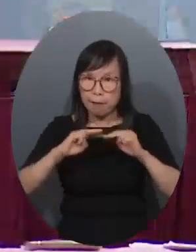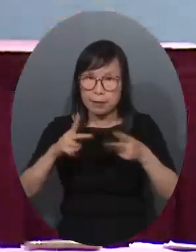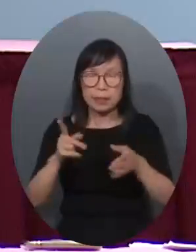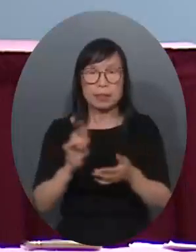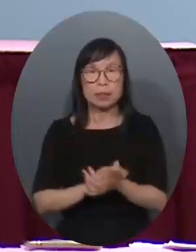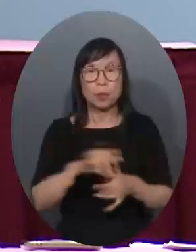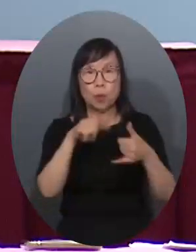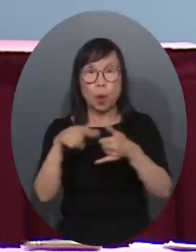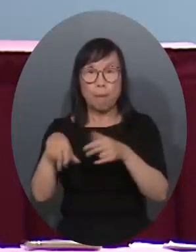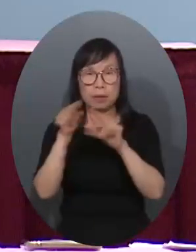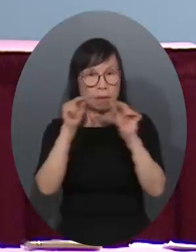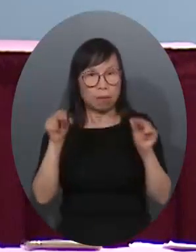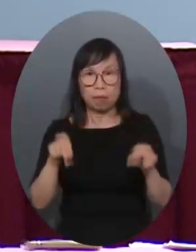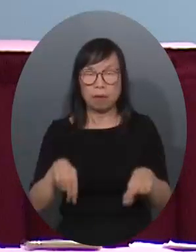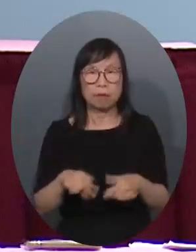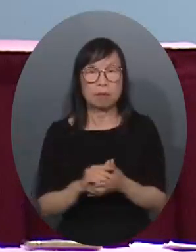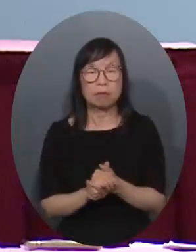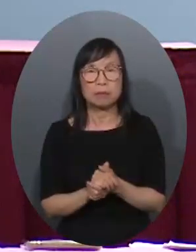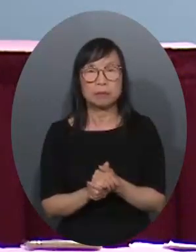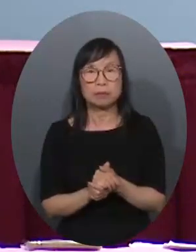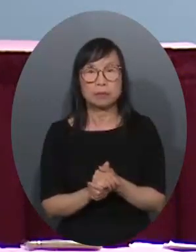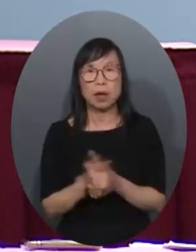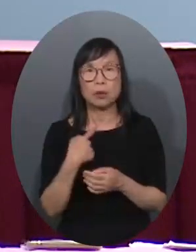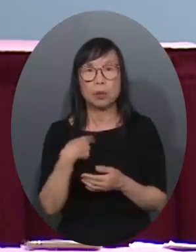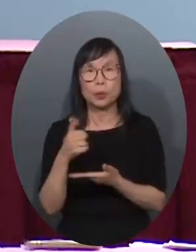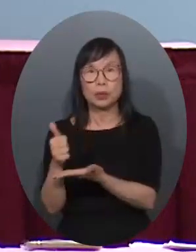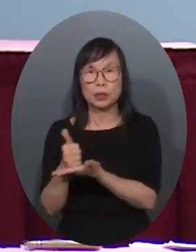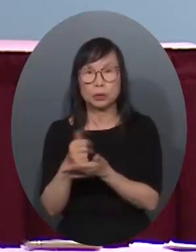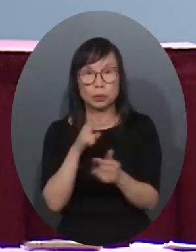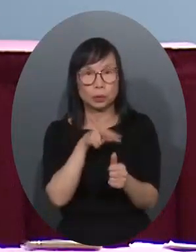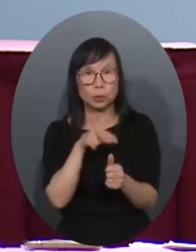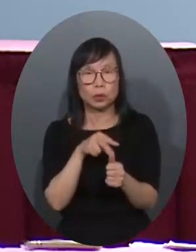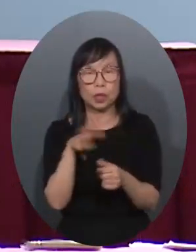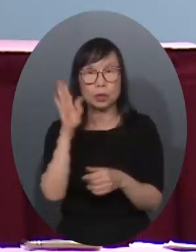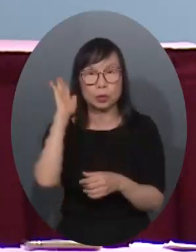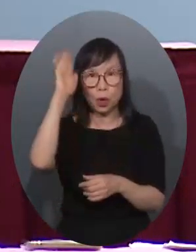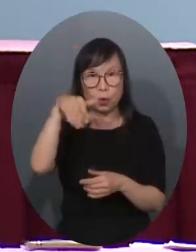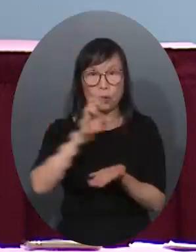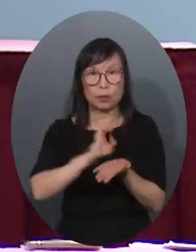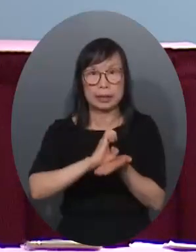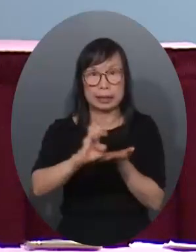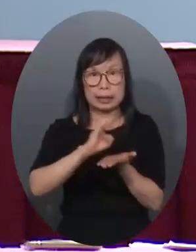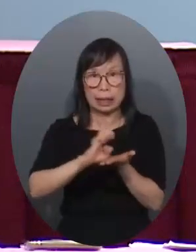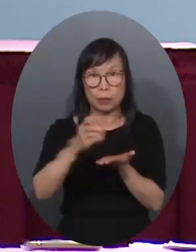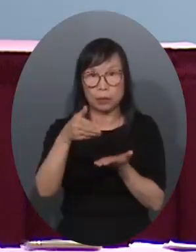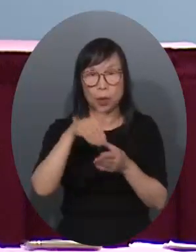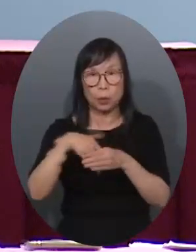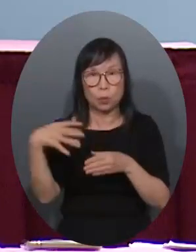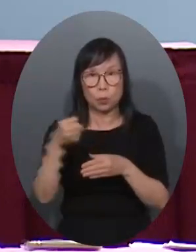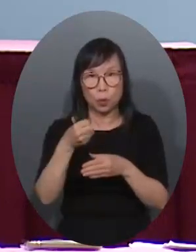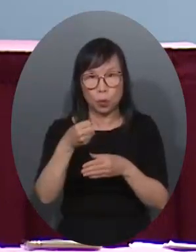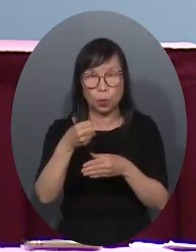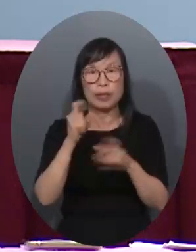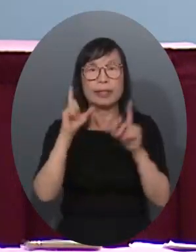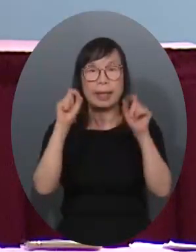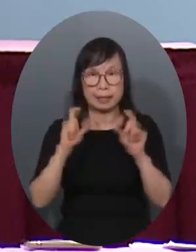別嘅問題。我會邀請我哋管理階層日後用電郵向依位股東提問嘅股東解